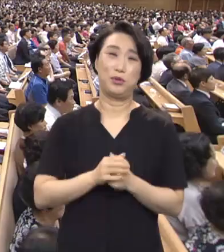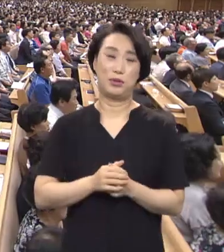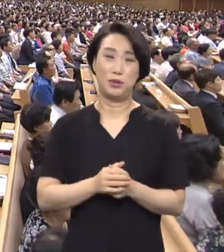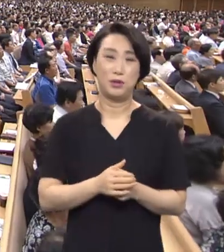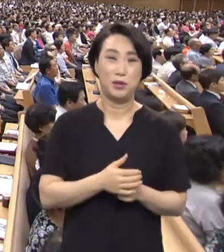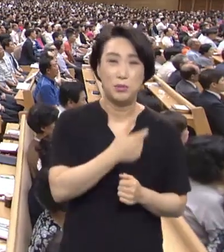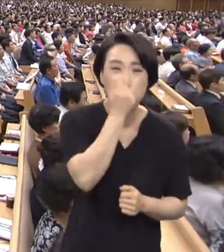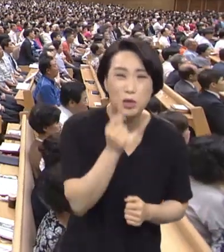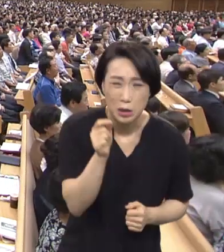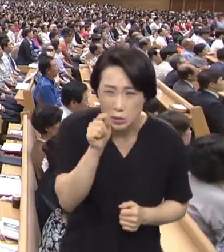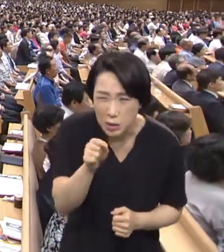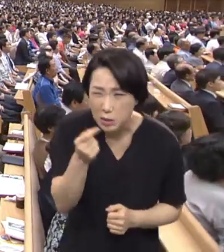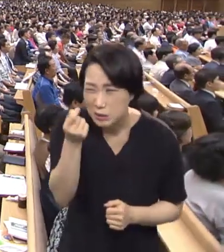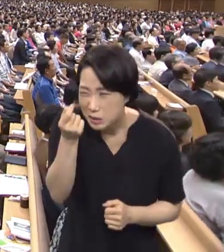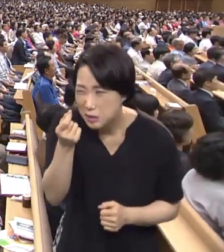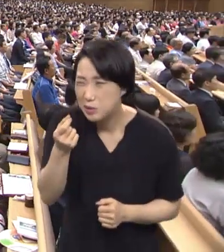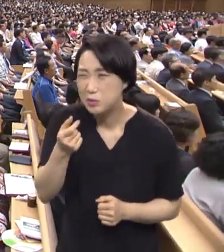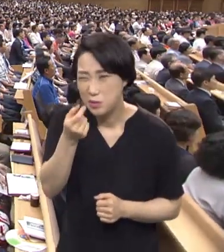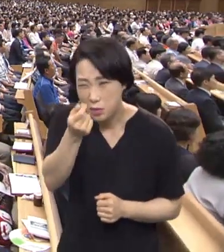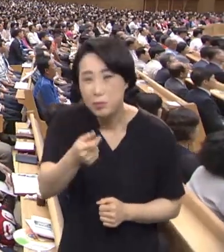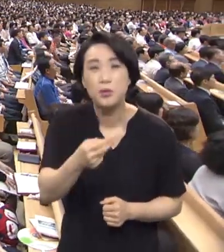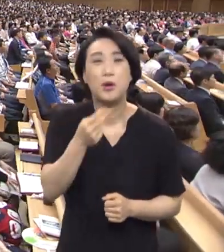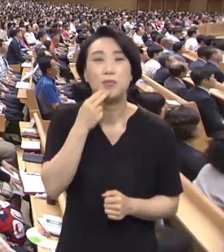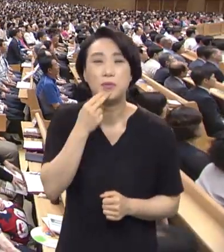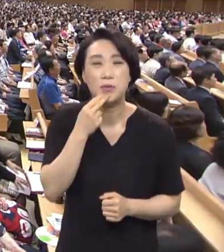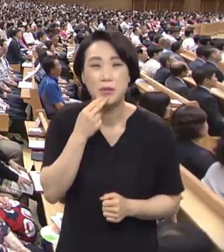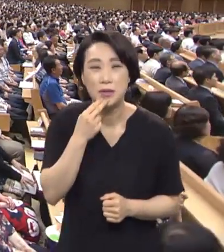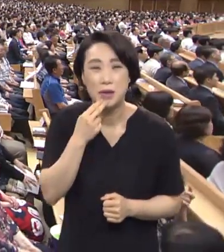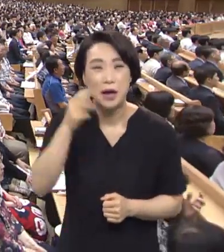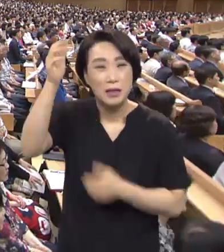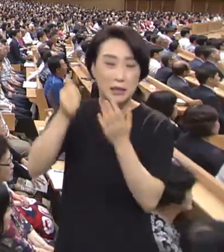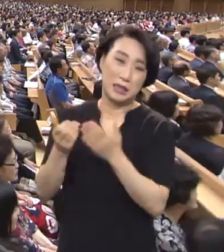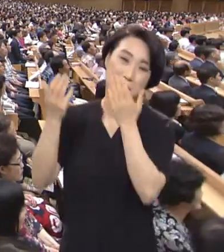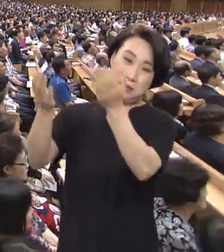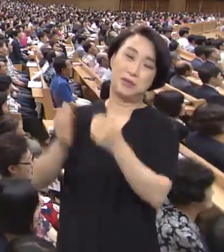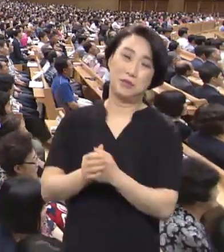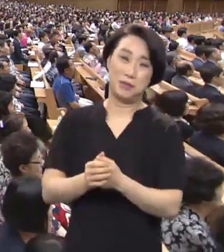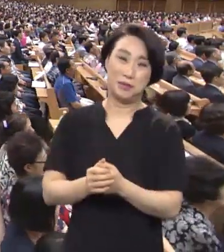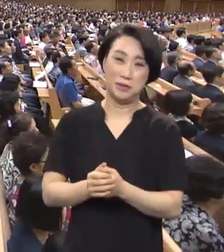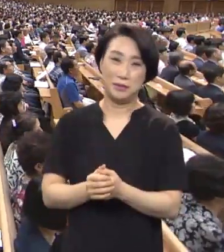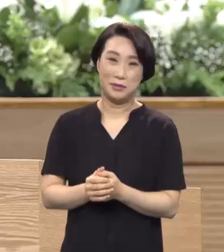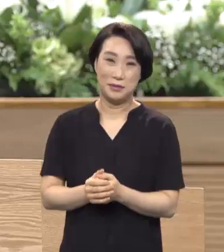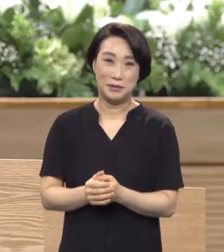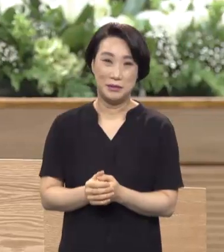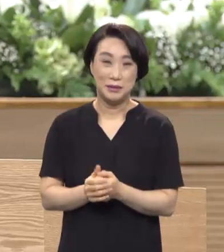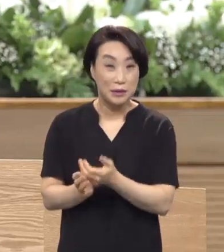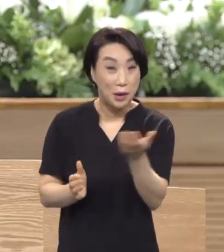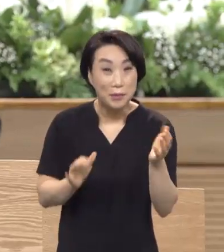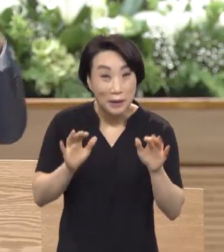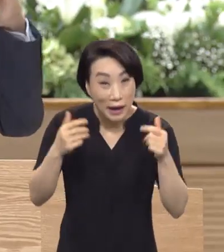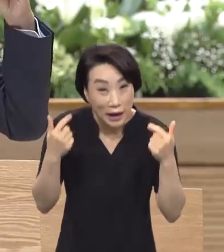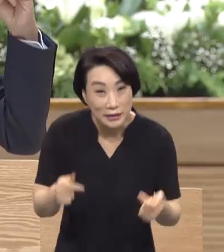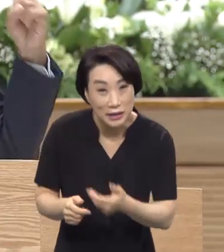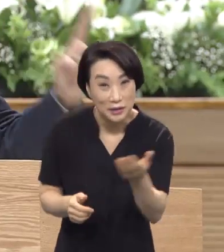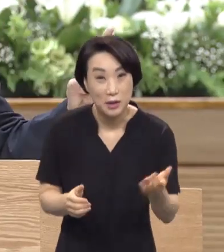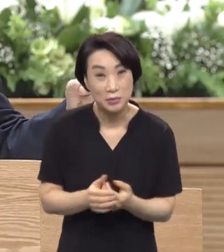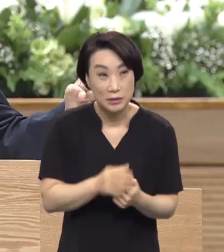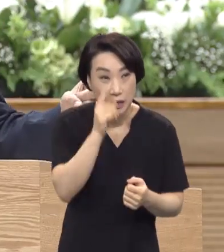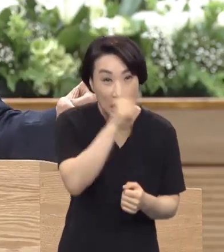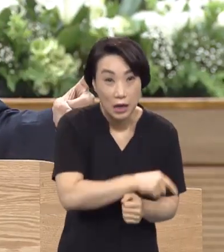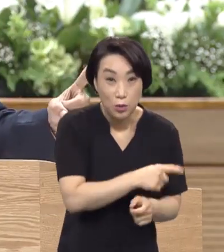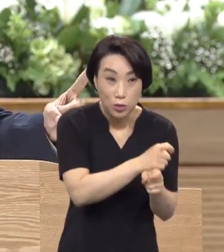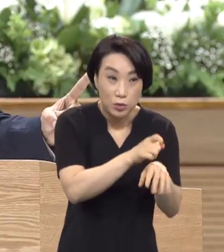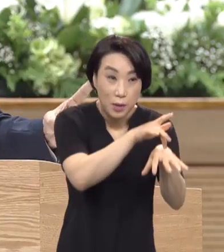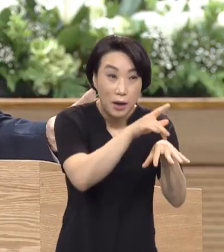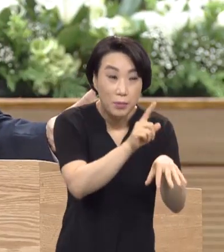흠과 점도 티도 없이 예배하라. 그분에게 올려드리라. 여러분 항상 악한